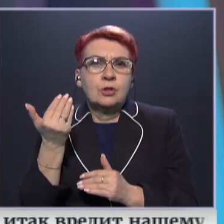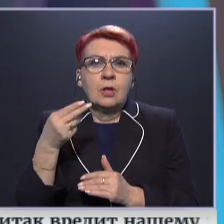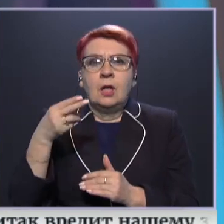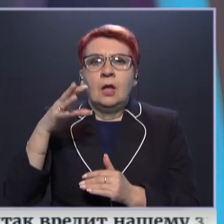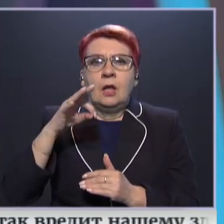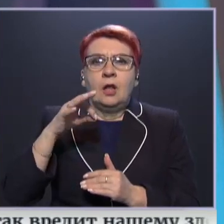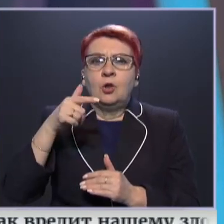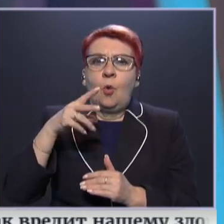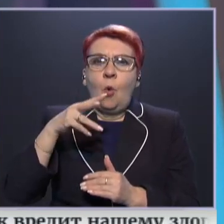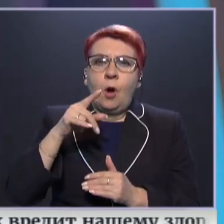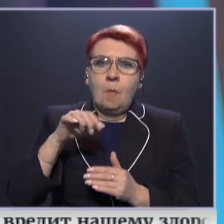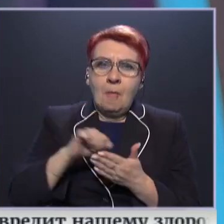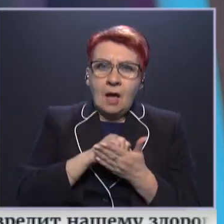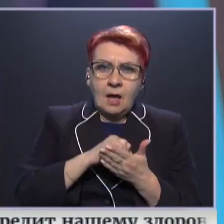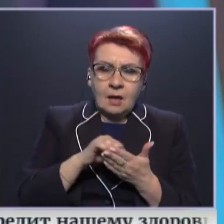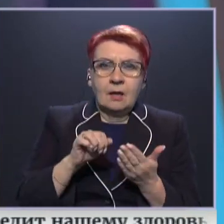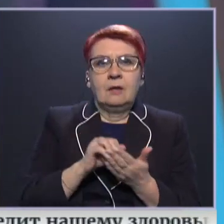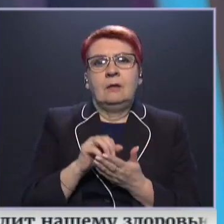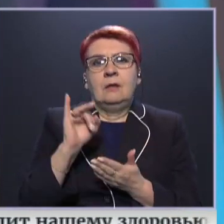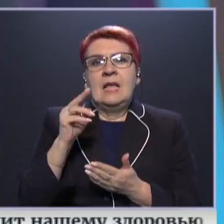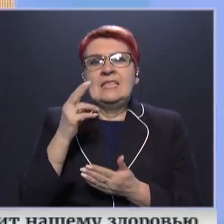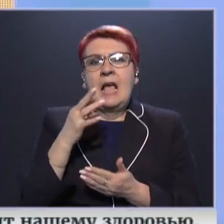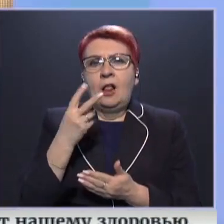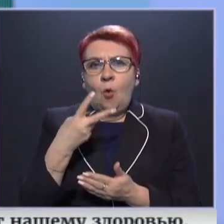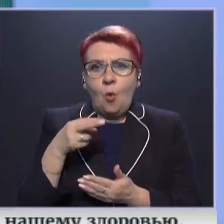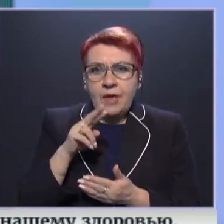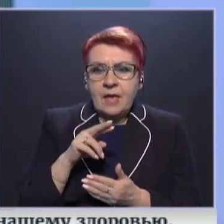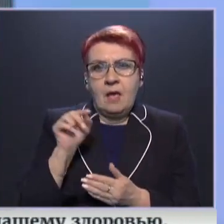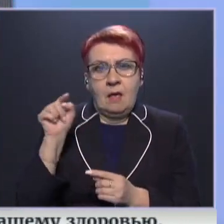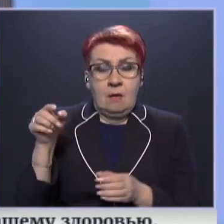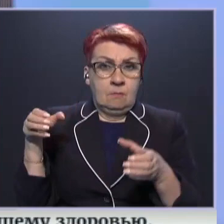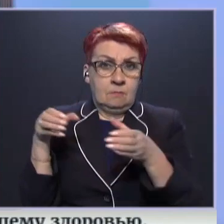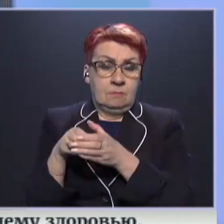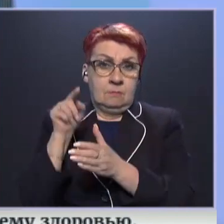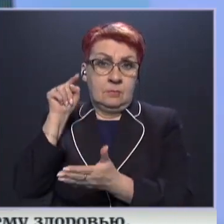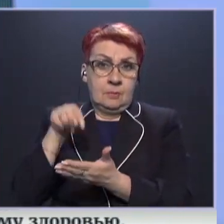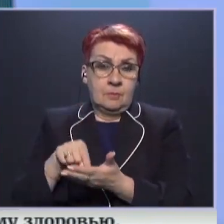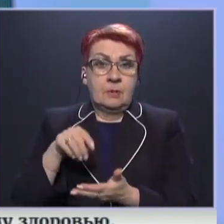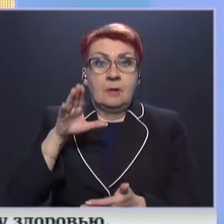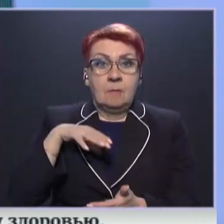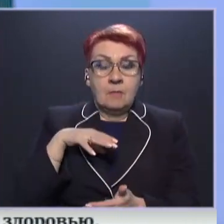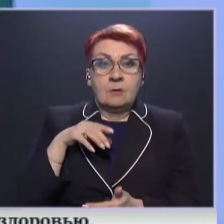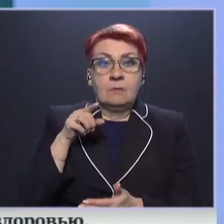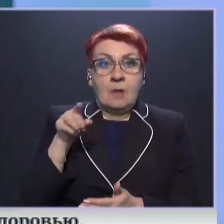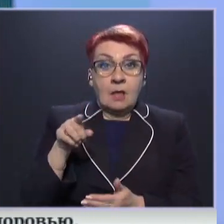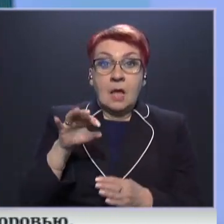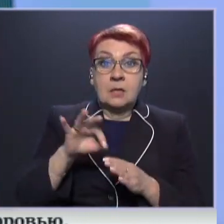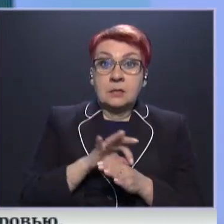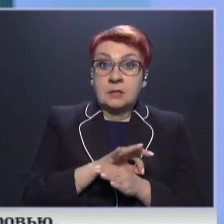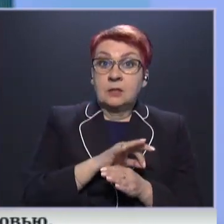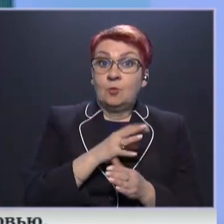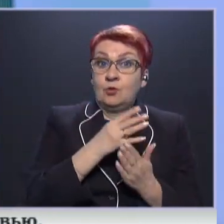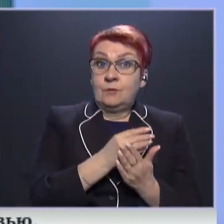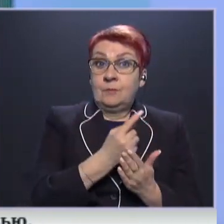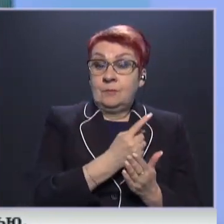догмы, идеологию. Потом я поняла, что она разошлась на этой почве со своим супругом,